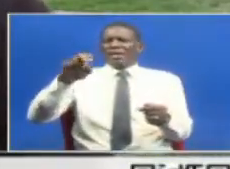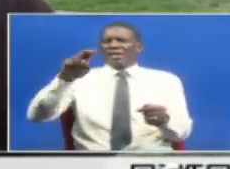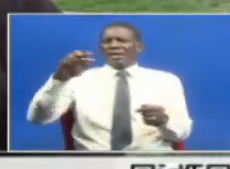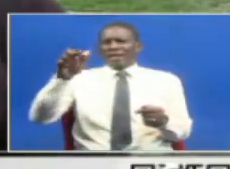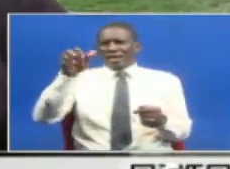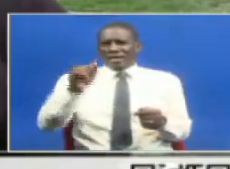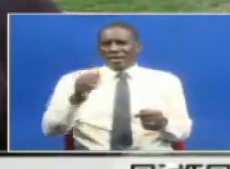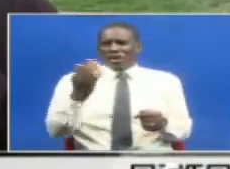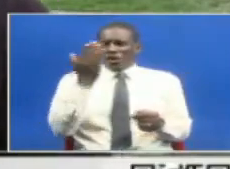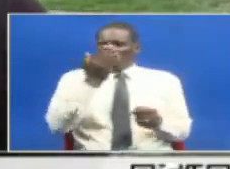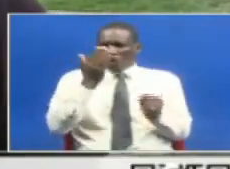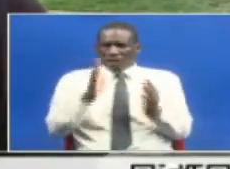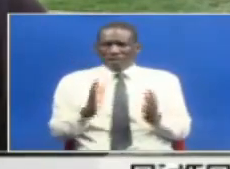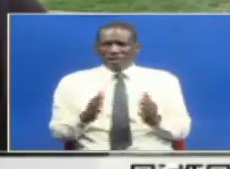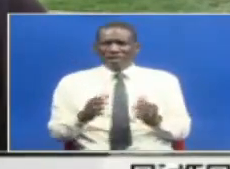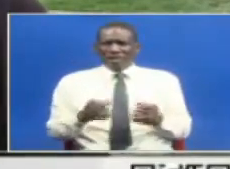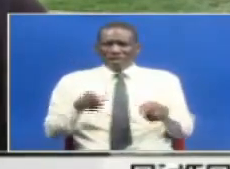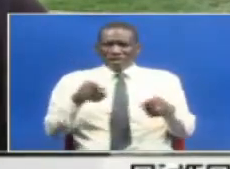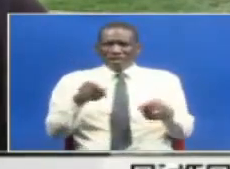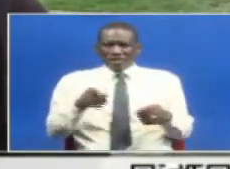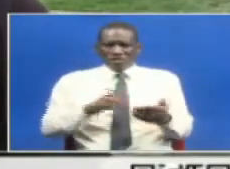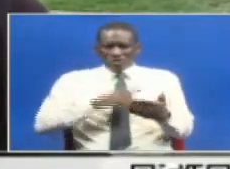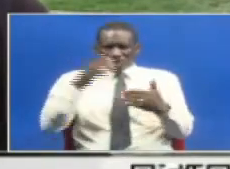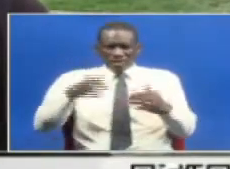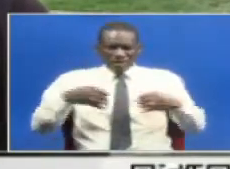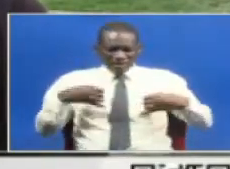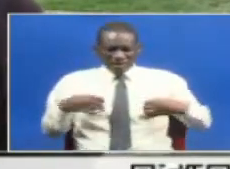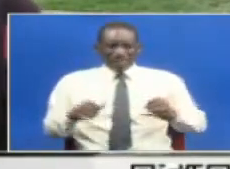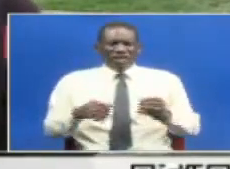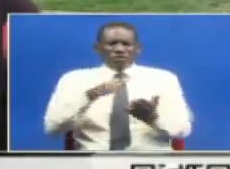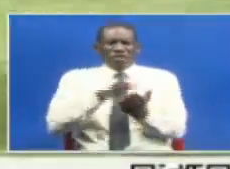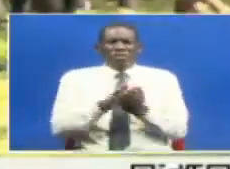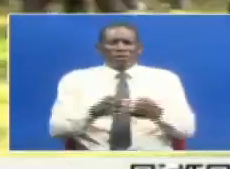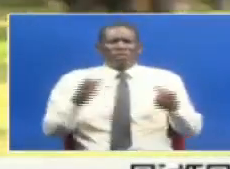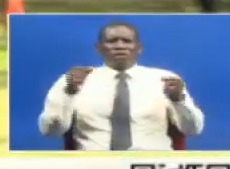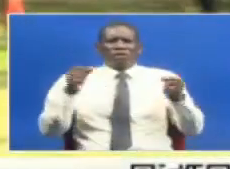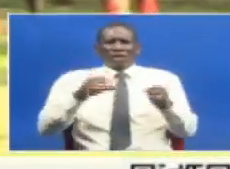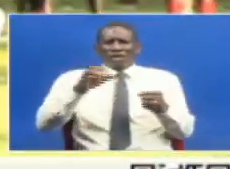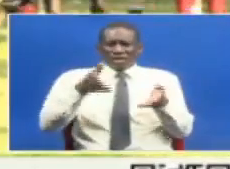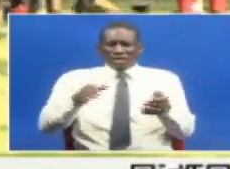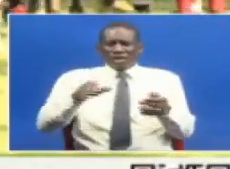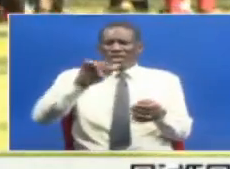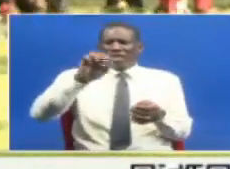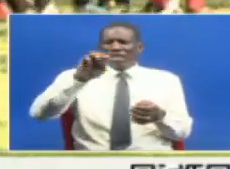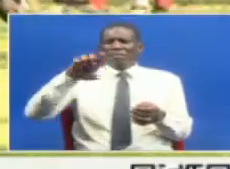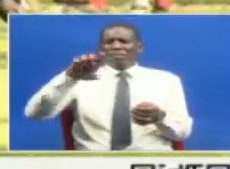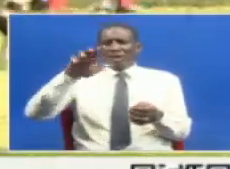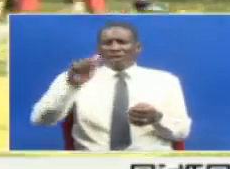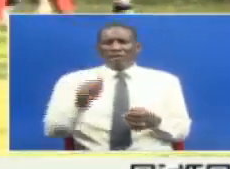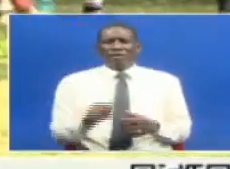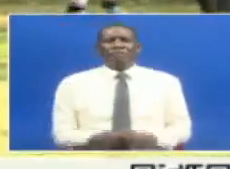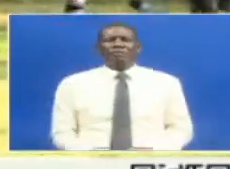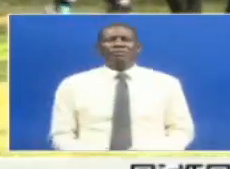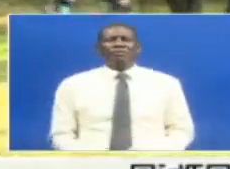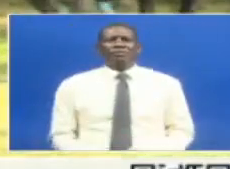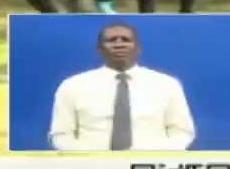is just to rumble with the boys and try and retain the title at Impala. Hilary Anekea, NTV Michezo, Nairobi.